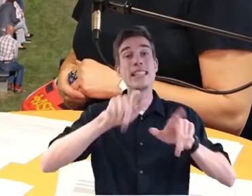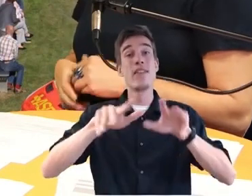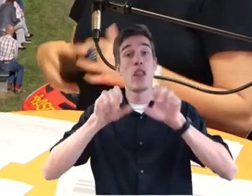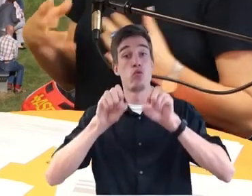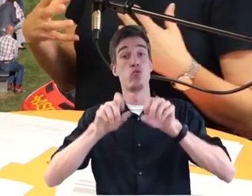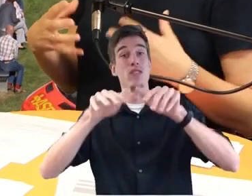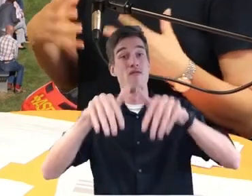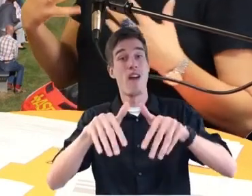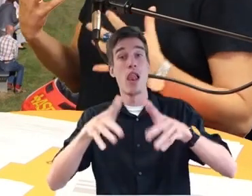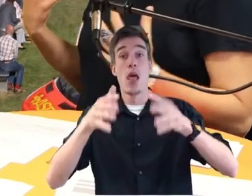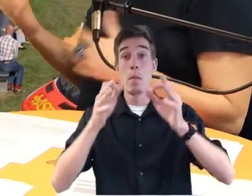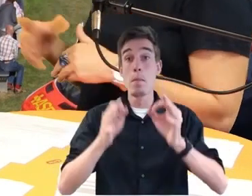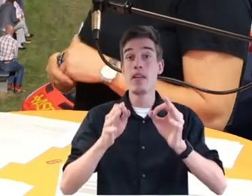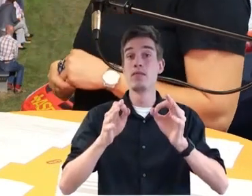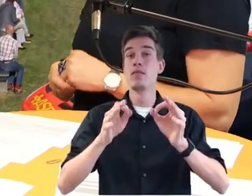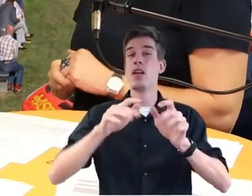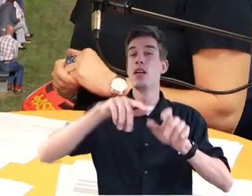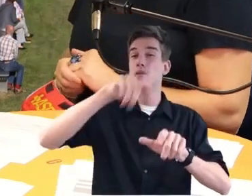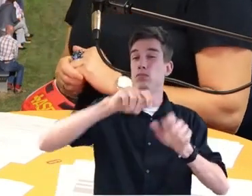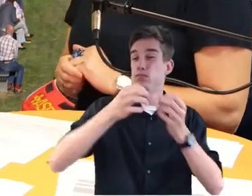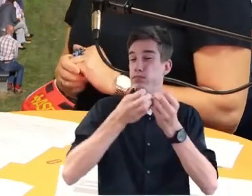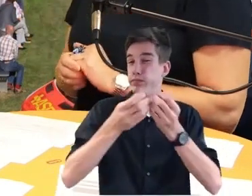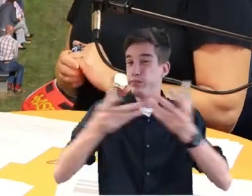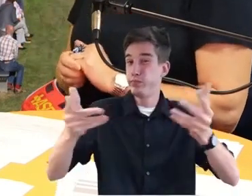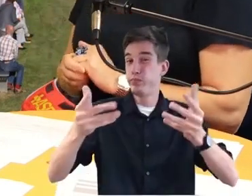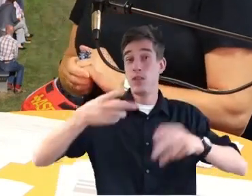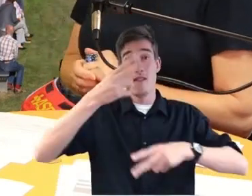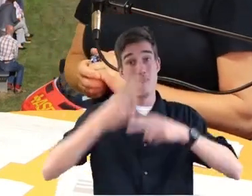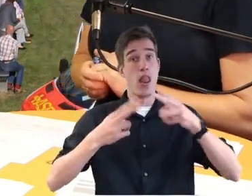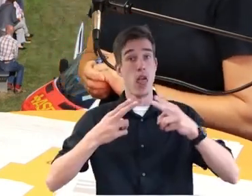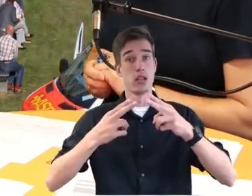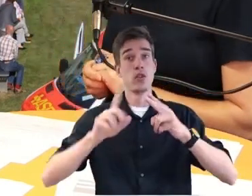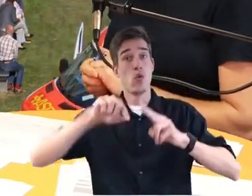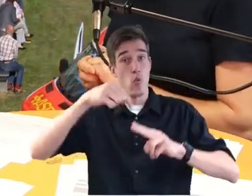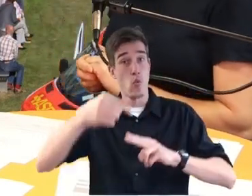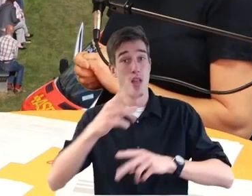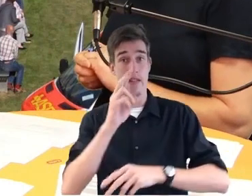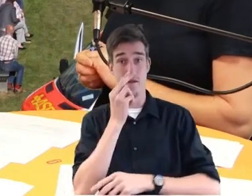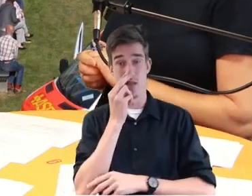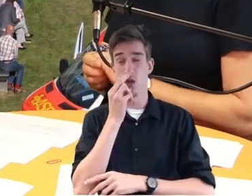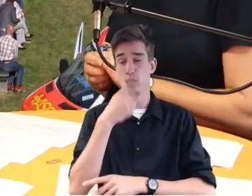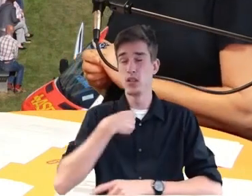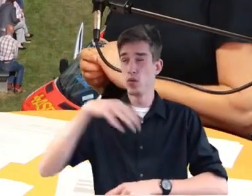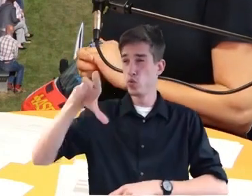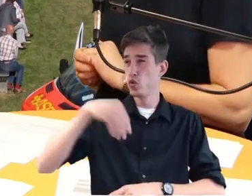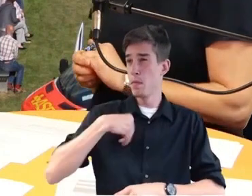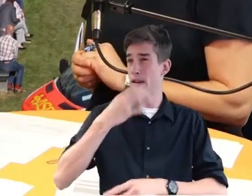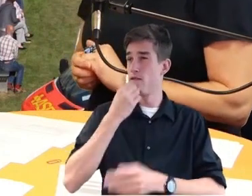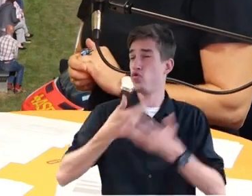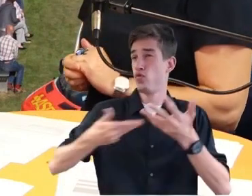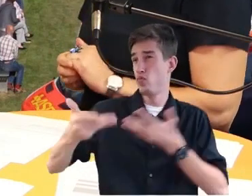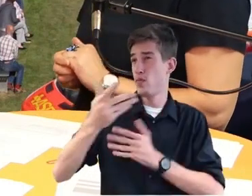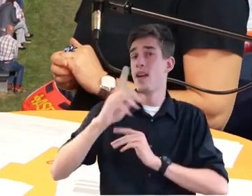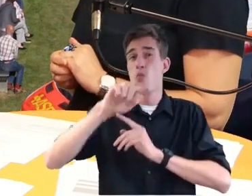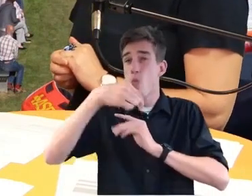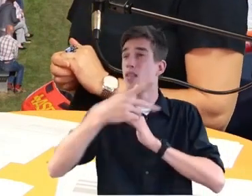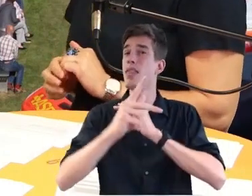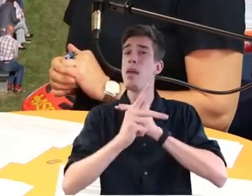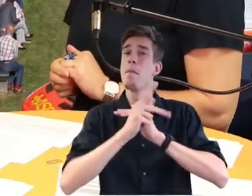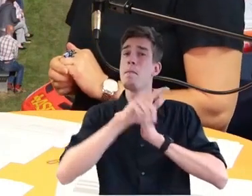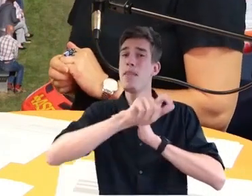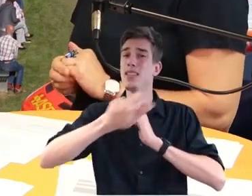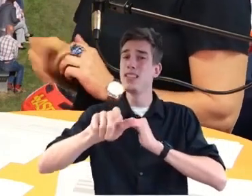um einen Massenanfall von Verletzten handelt. Wie wird die Patientenversorgung